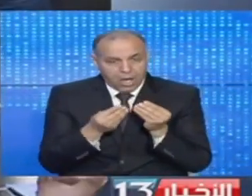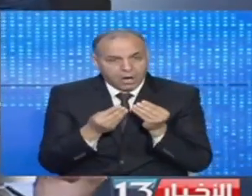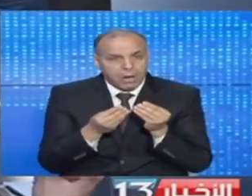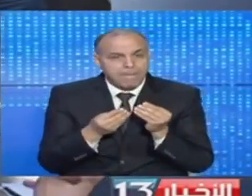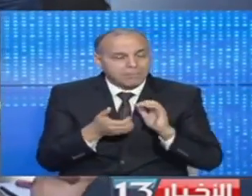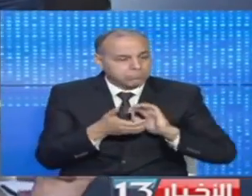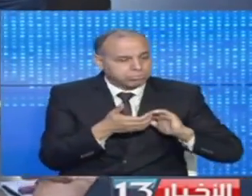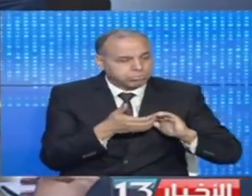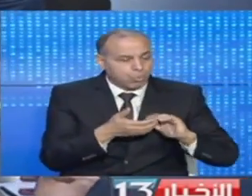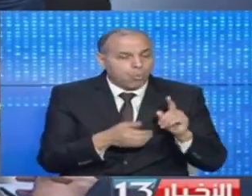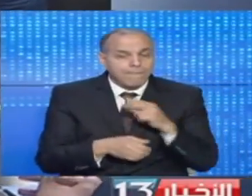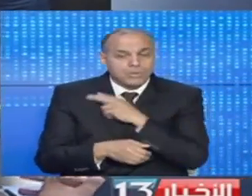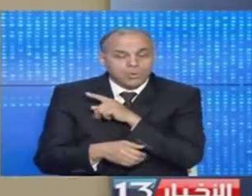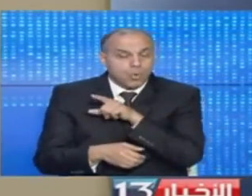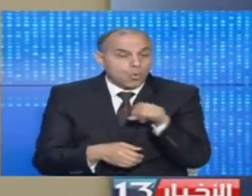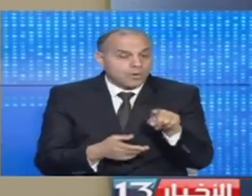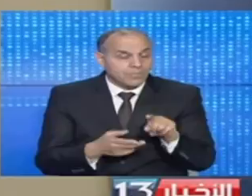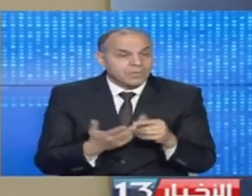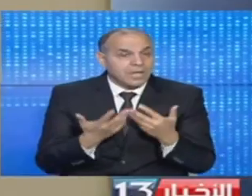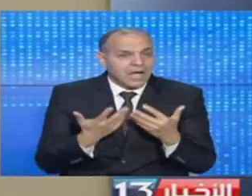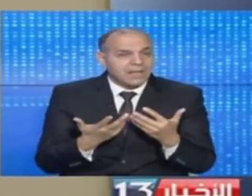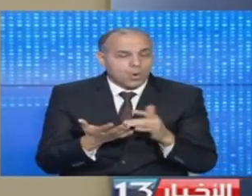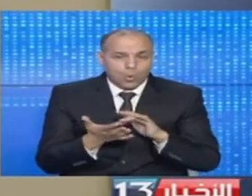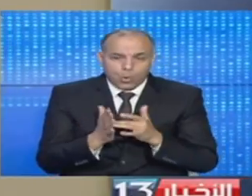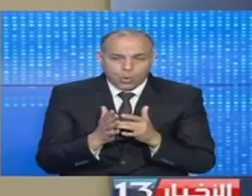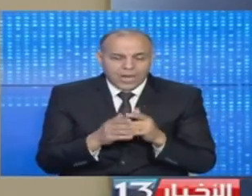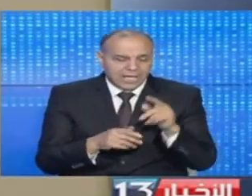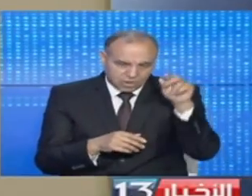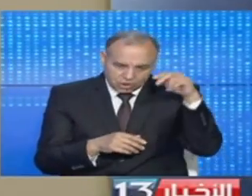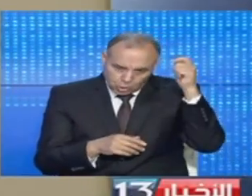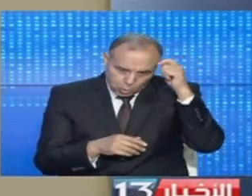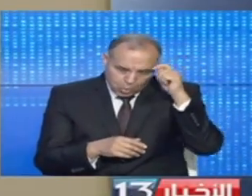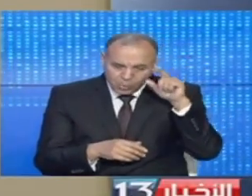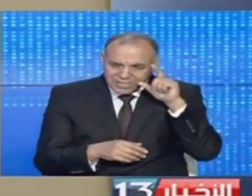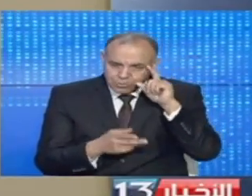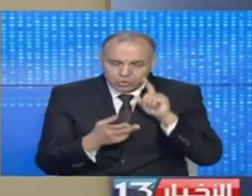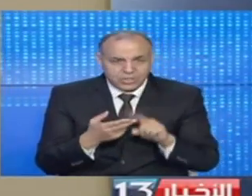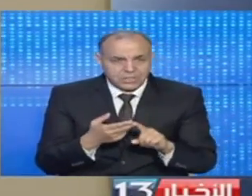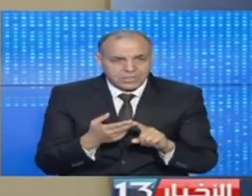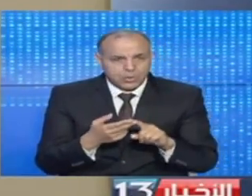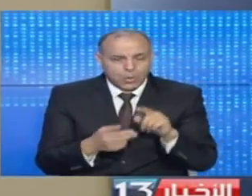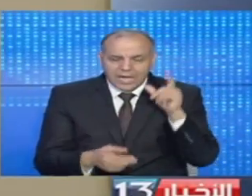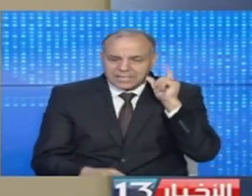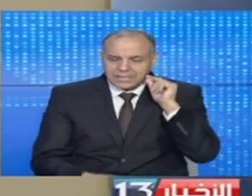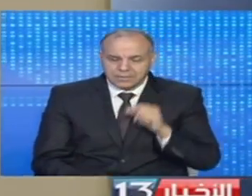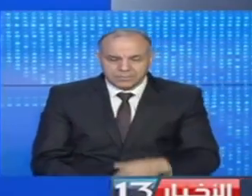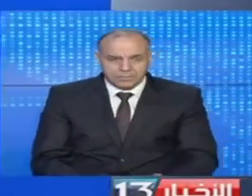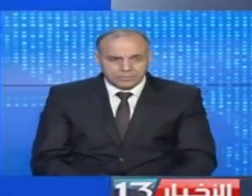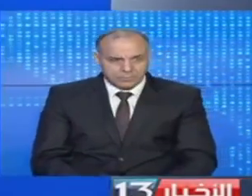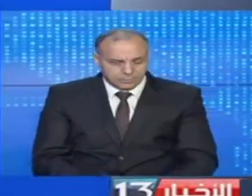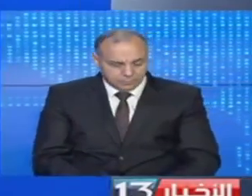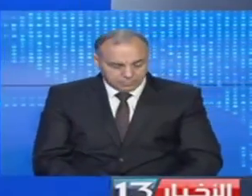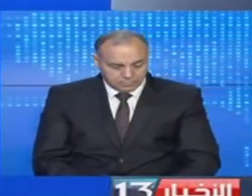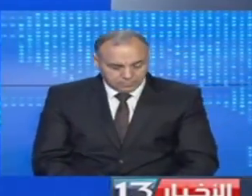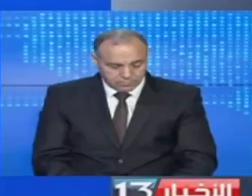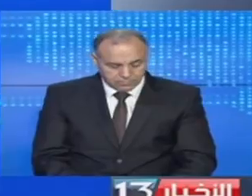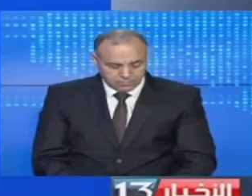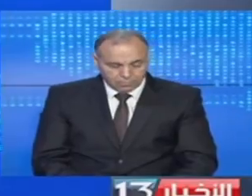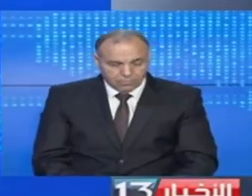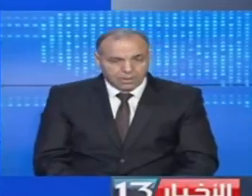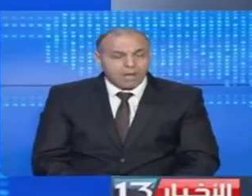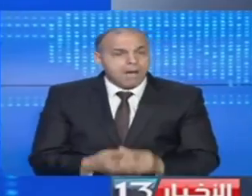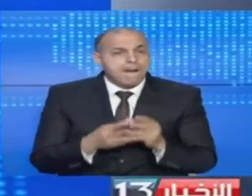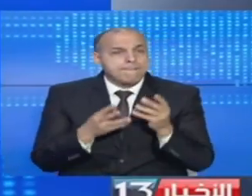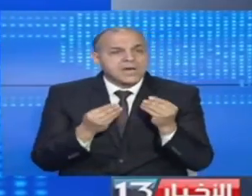المنظمات والسلطات الجهويه وسيدي بوزيد والقصرين يشتكي